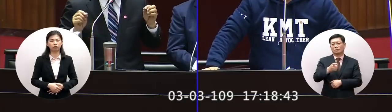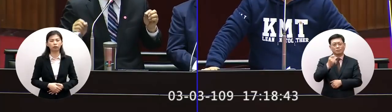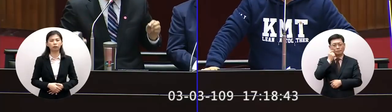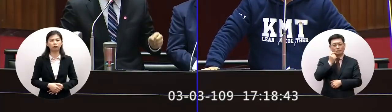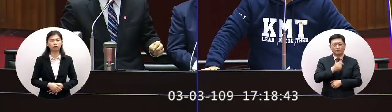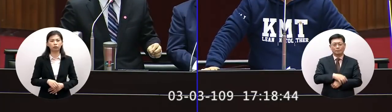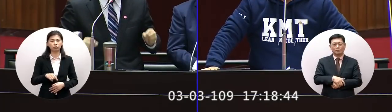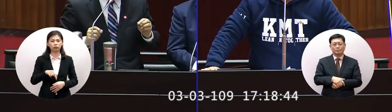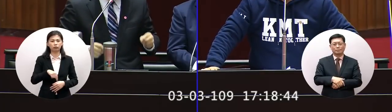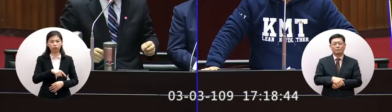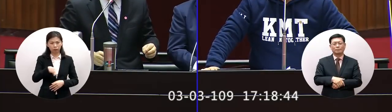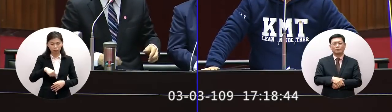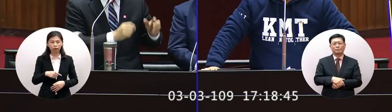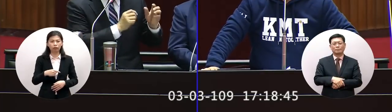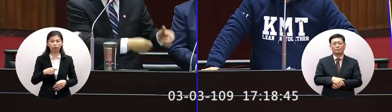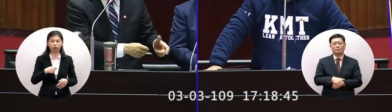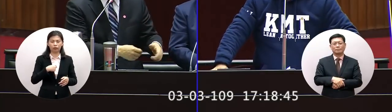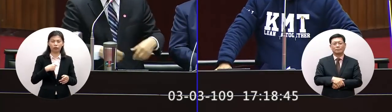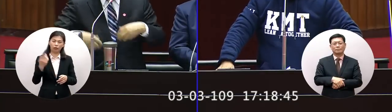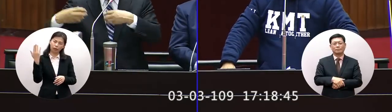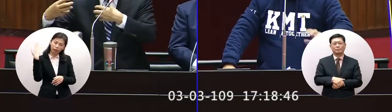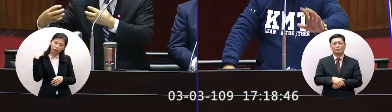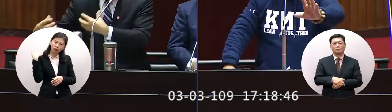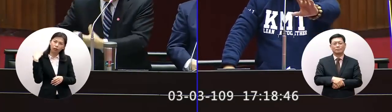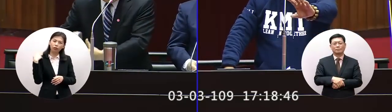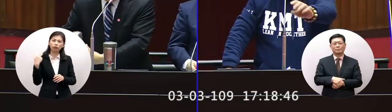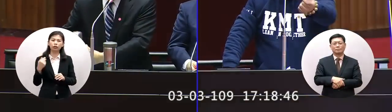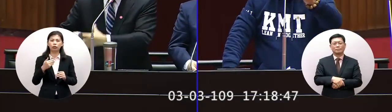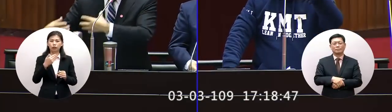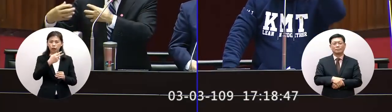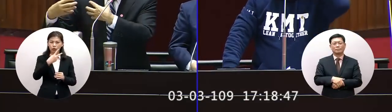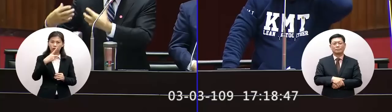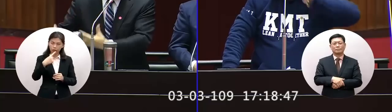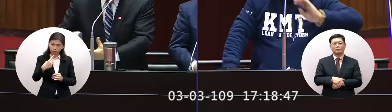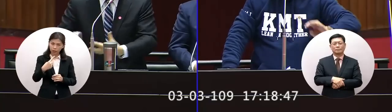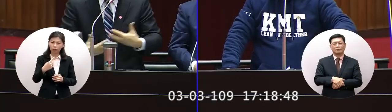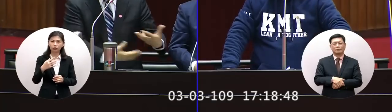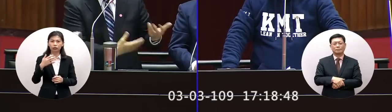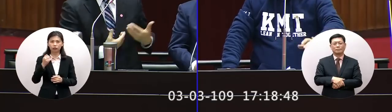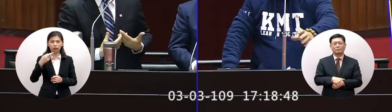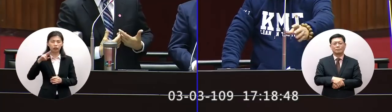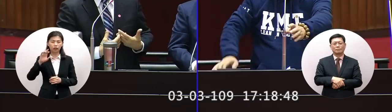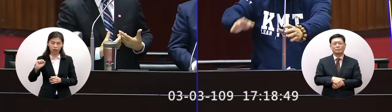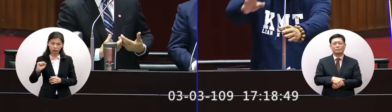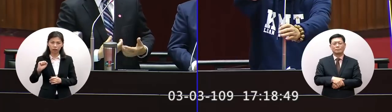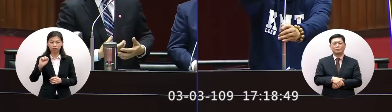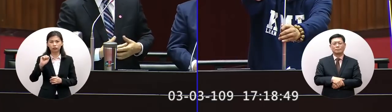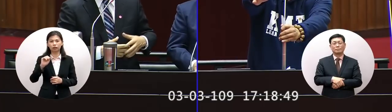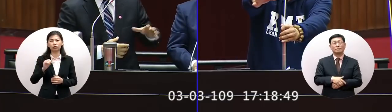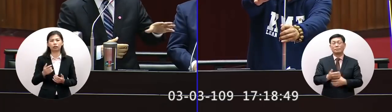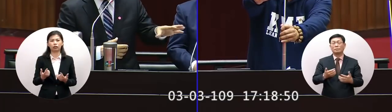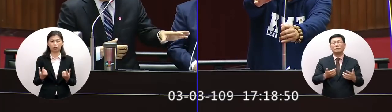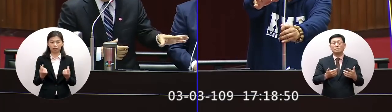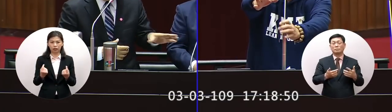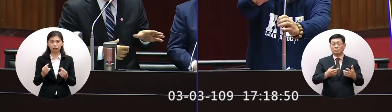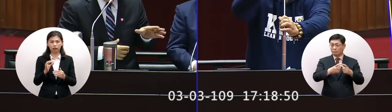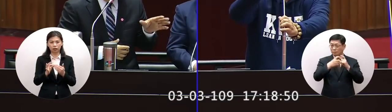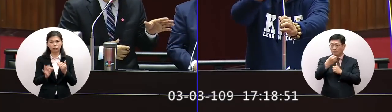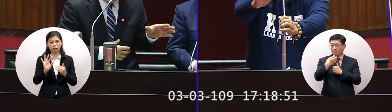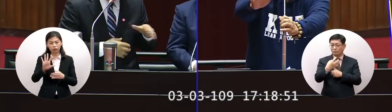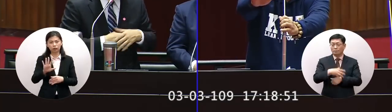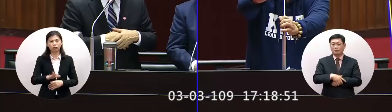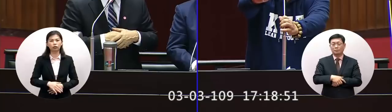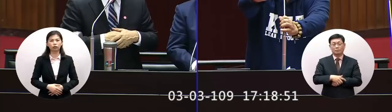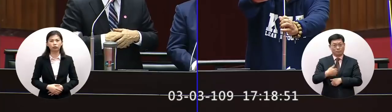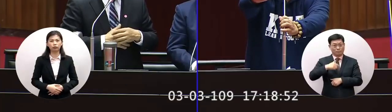代志呀。 灾亡嘛有啦，啊，过去无论九二一、SARS 拢有这。 你再打火一